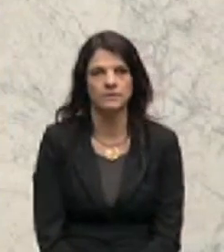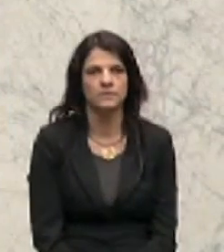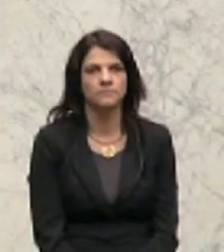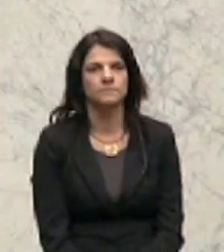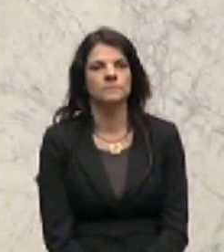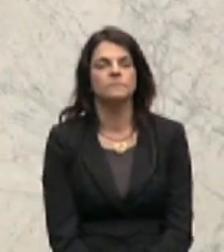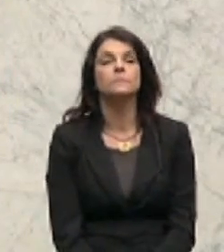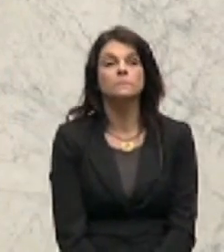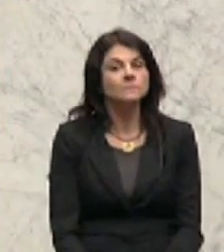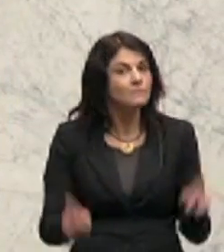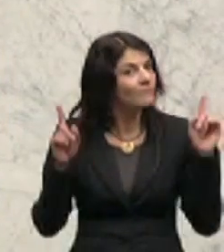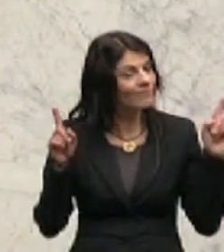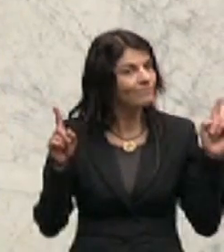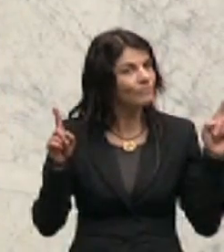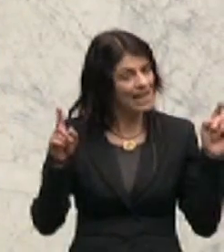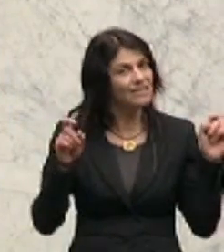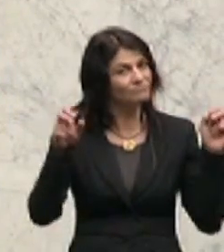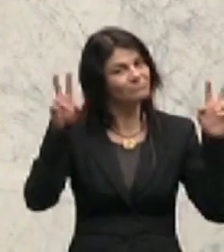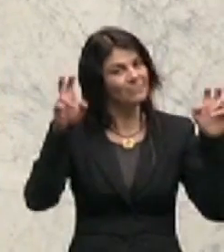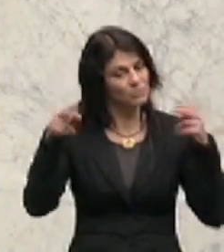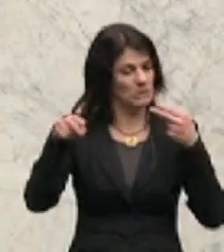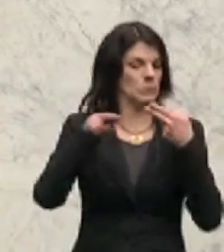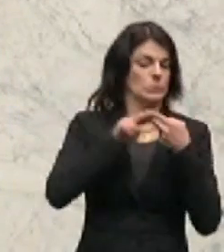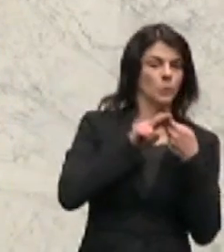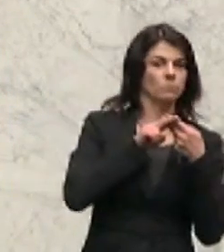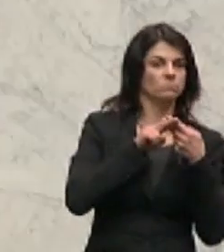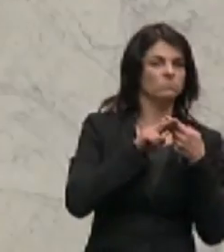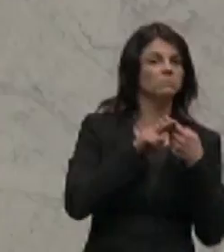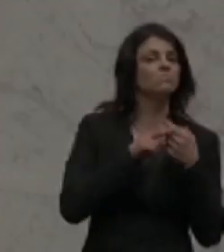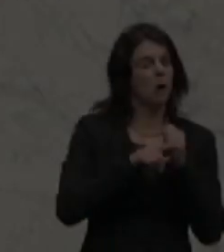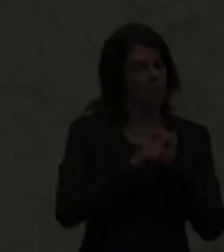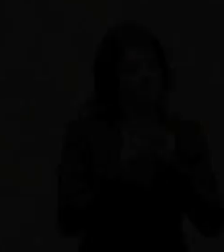Und nun zurück zum Budgetpfad, den wir hier jetzt beraten.